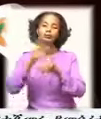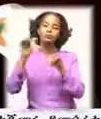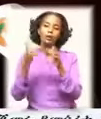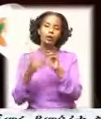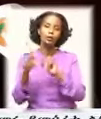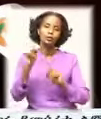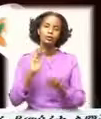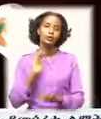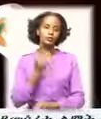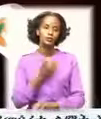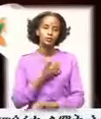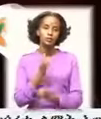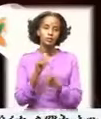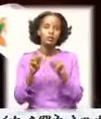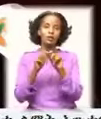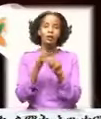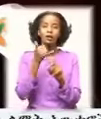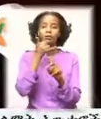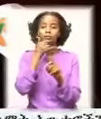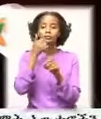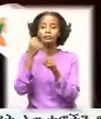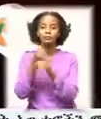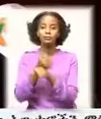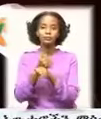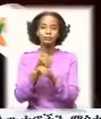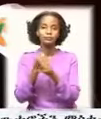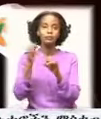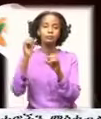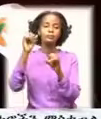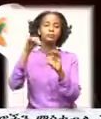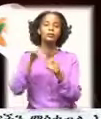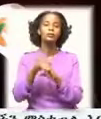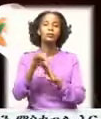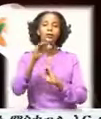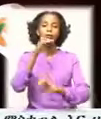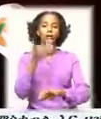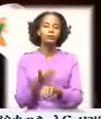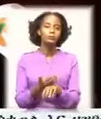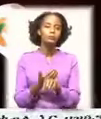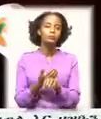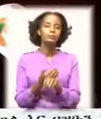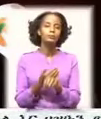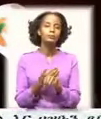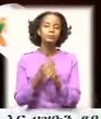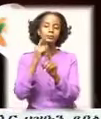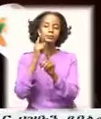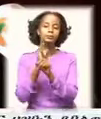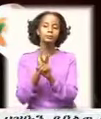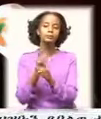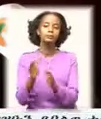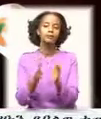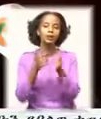ህዝባችን እንደዚህ አይነት አጥፊ ድርጊት ውስጥ የሚሰማሩ ኃይሎችን በተገቢው መንገድ